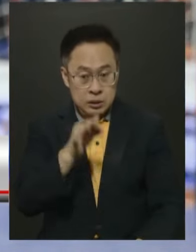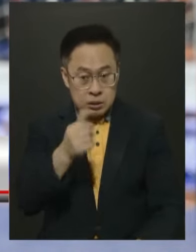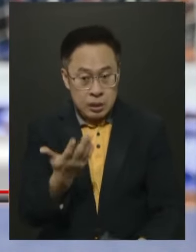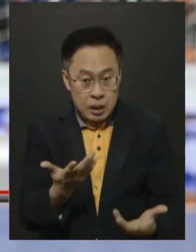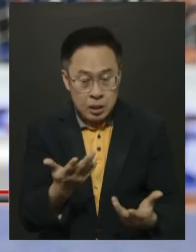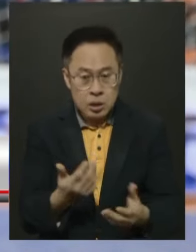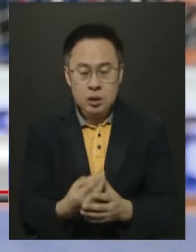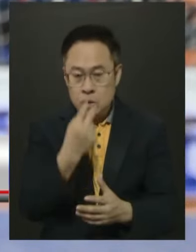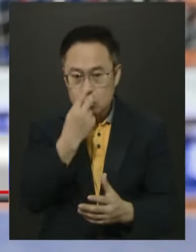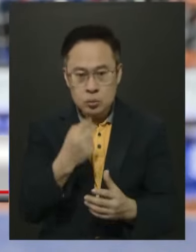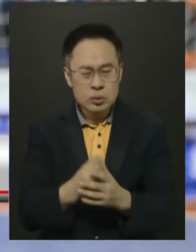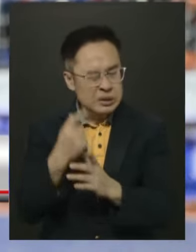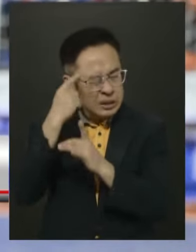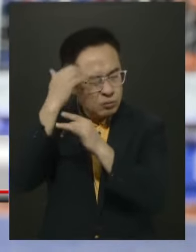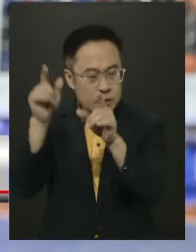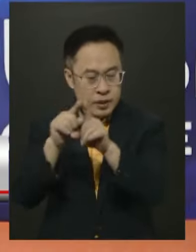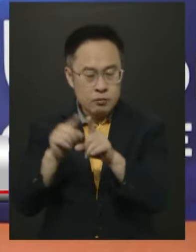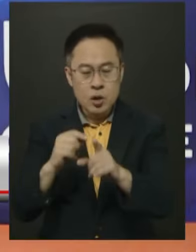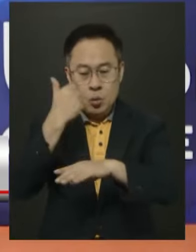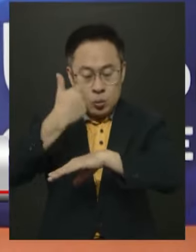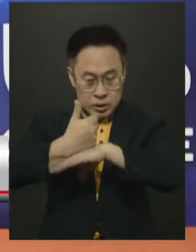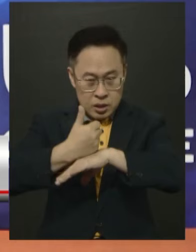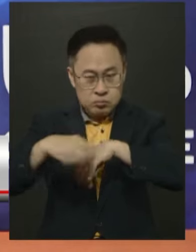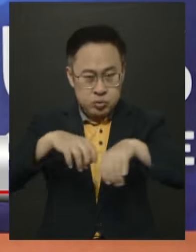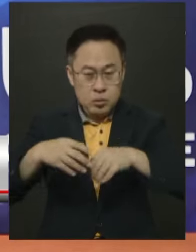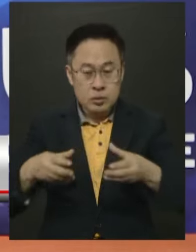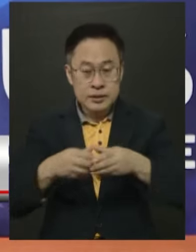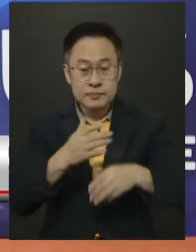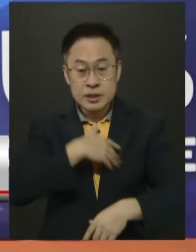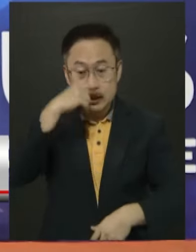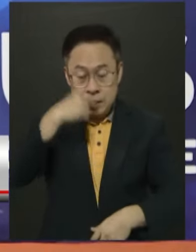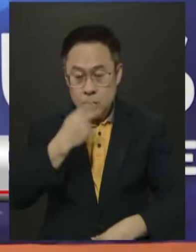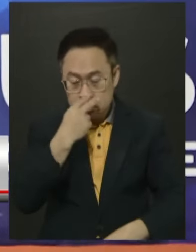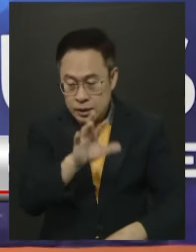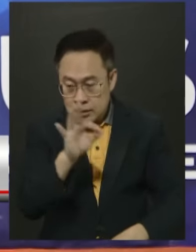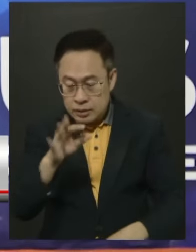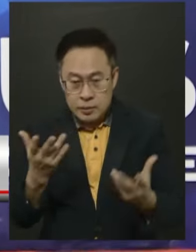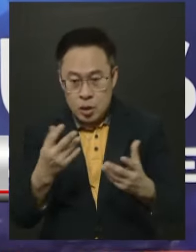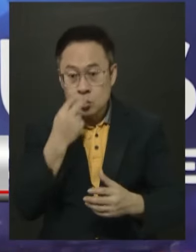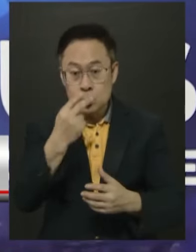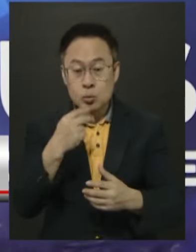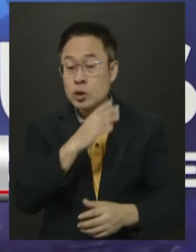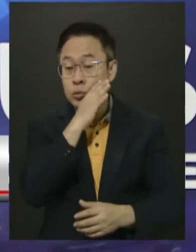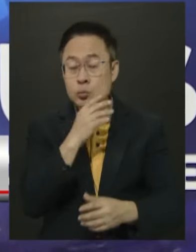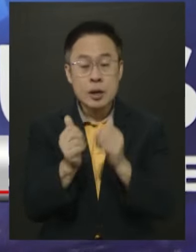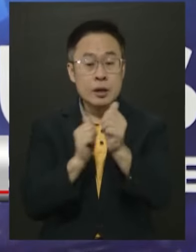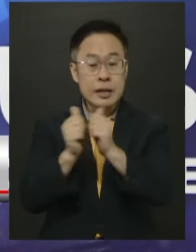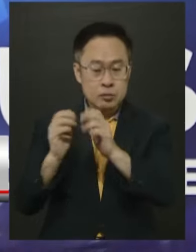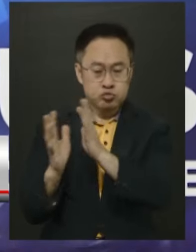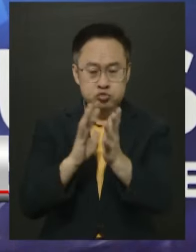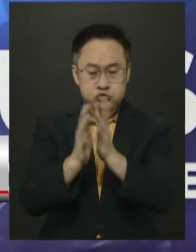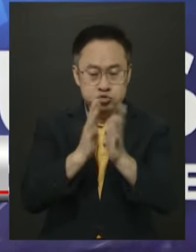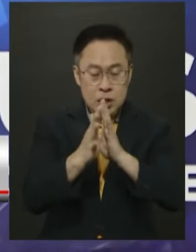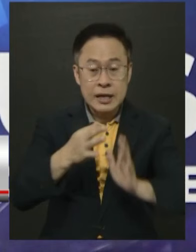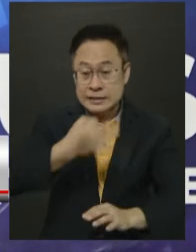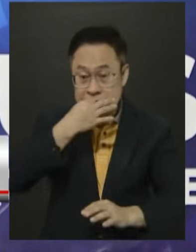เนี่ยก็น่าจะหวังเอาไว้เหมือนกันแต่ทั้งหมดทั้งมวลมันขึ้นอยู่กับผลงานในสนามว่าจะทำได้ดีแค่ไหนซึ่งโค้ชดมก็บอกว่าอย่าง